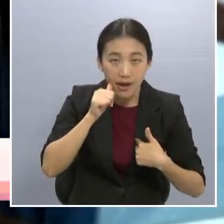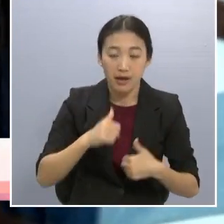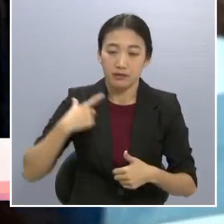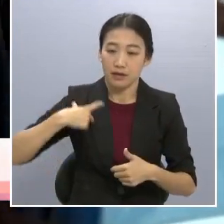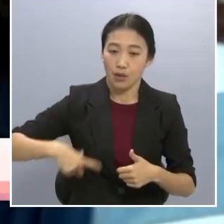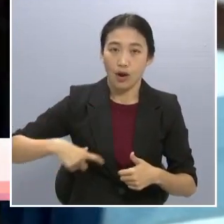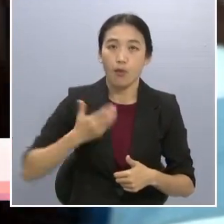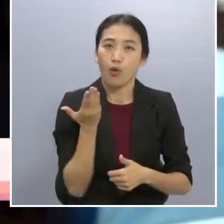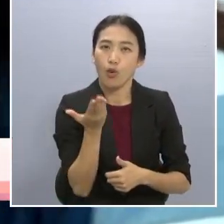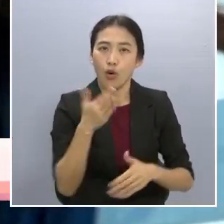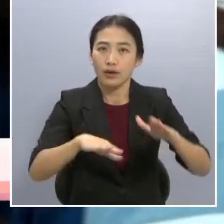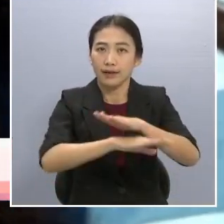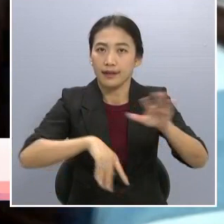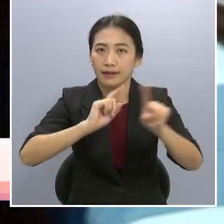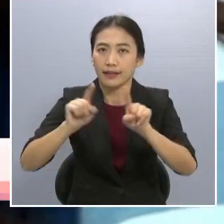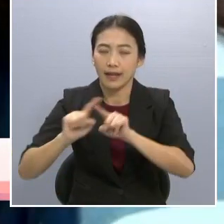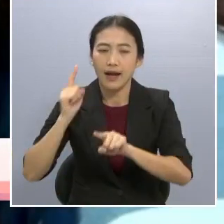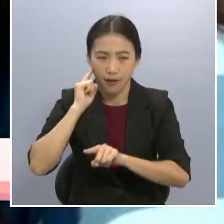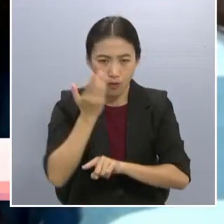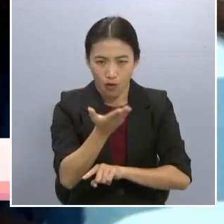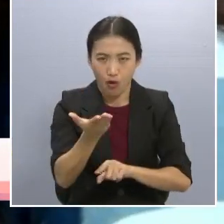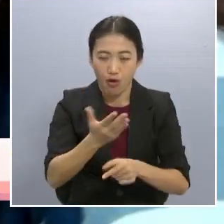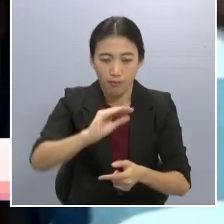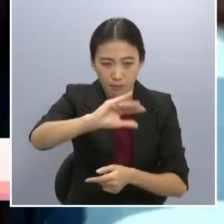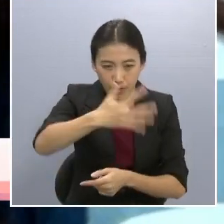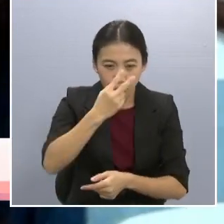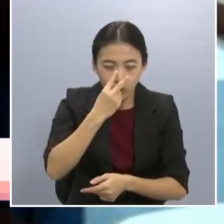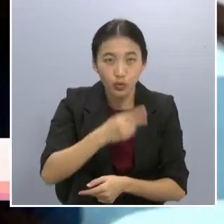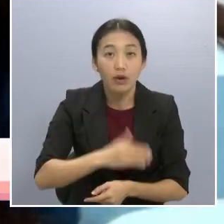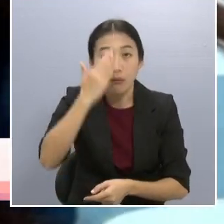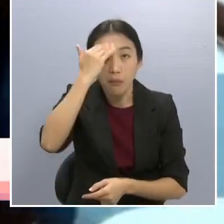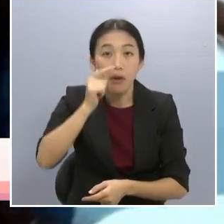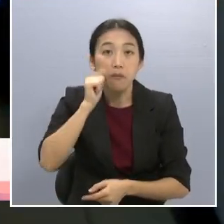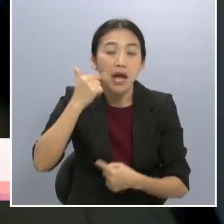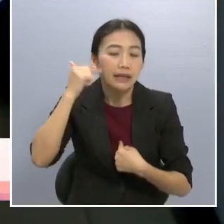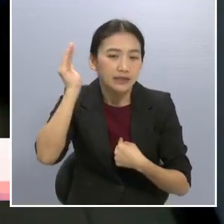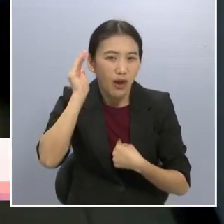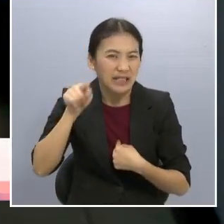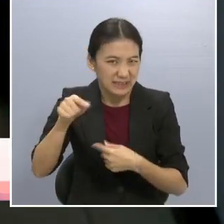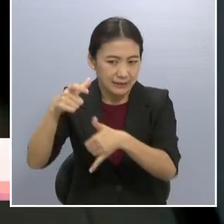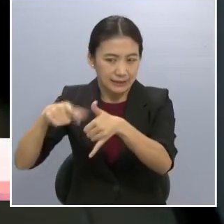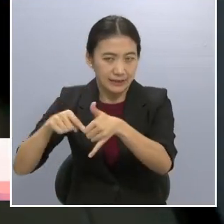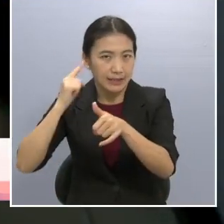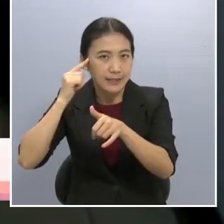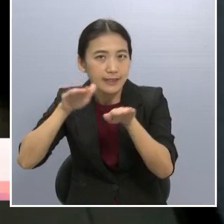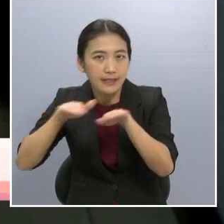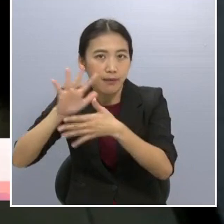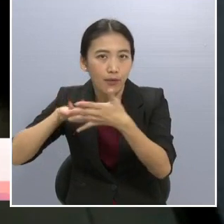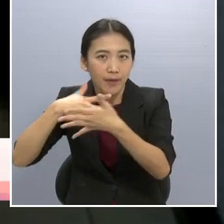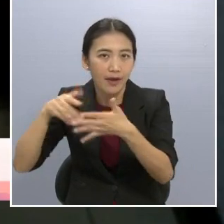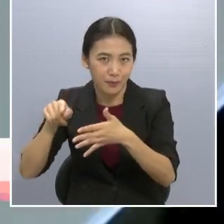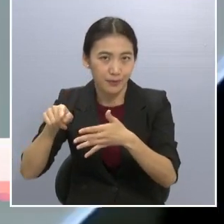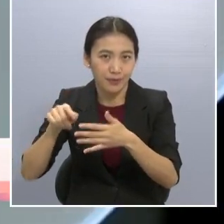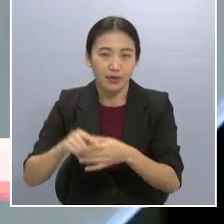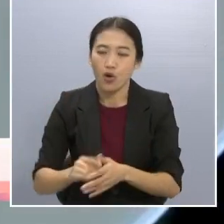คือแม่เชื่อว่ามันเป็นการเตรียมการมาก่อนจึงขอให้สอบเพิ่มในประเด็นนี้ประกอบกับผลตรวจทางนิติวิทยาศ